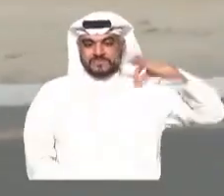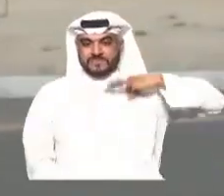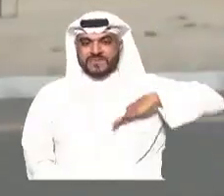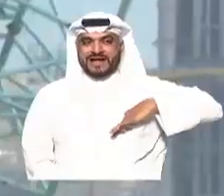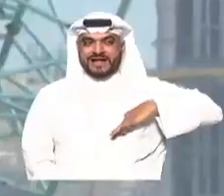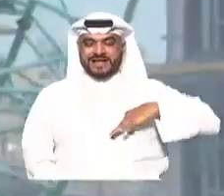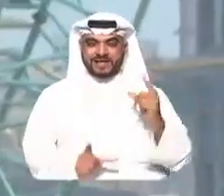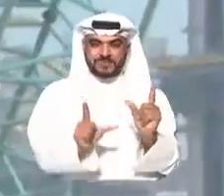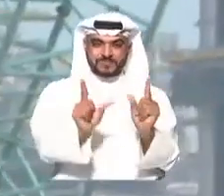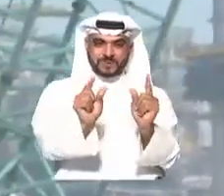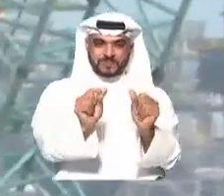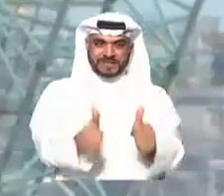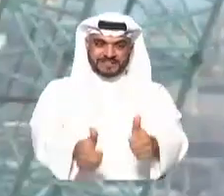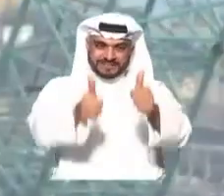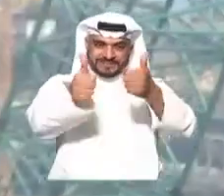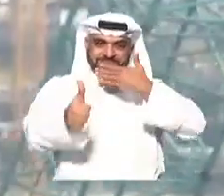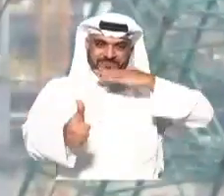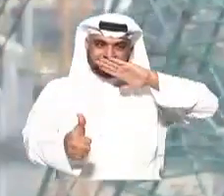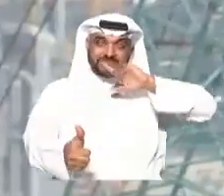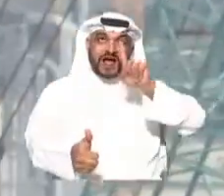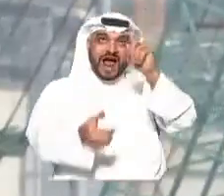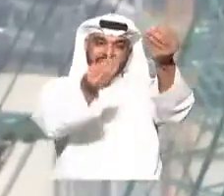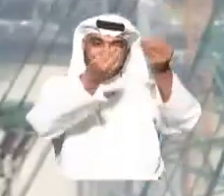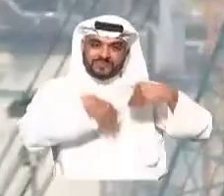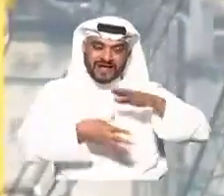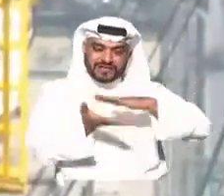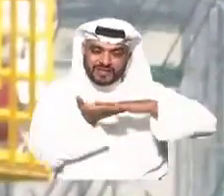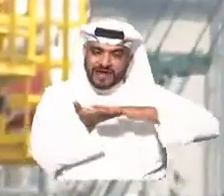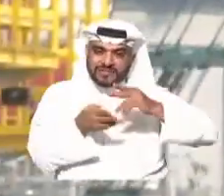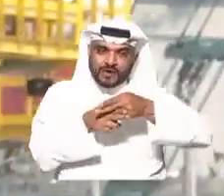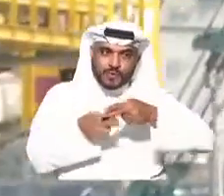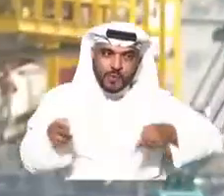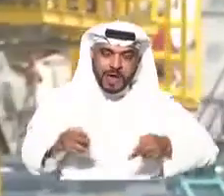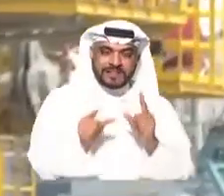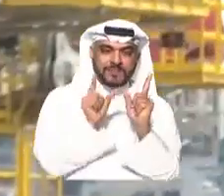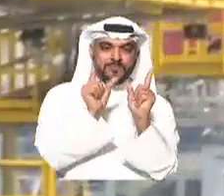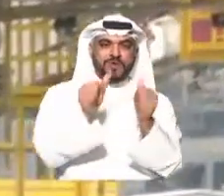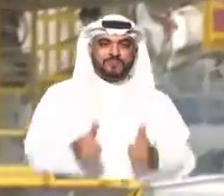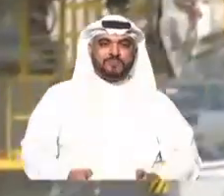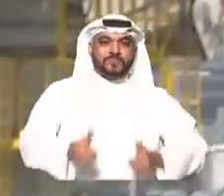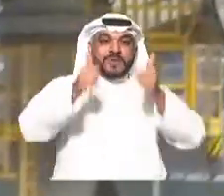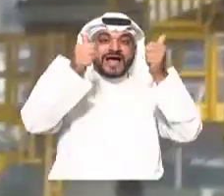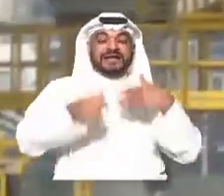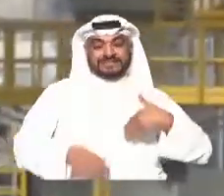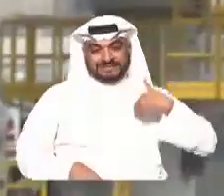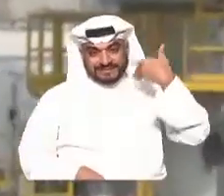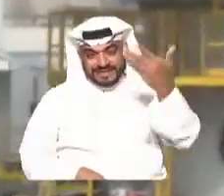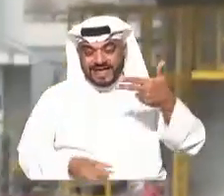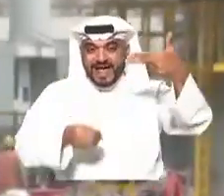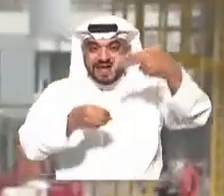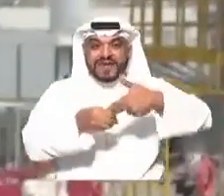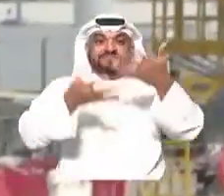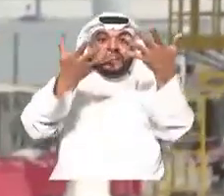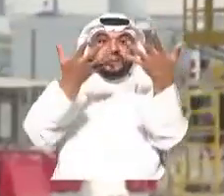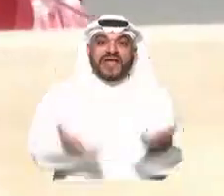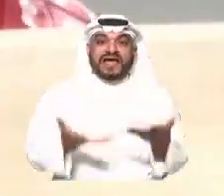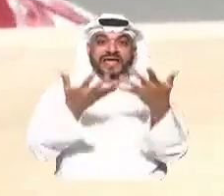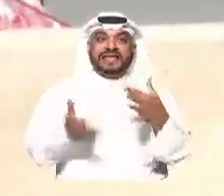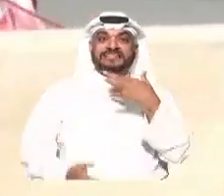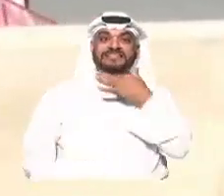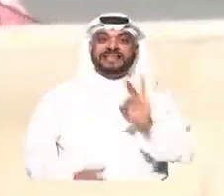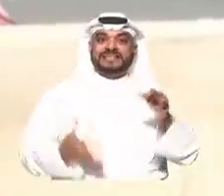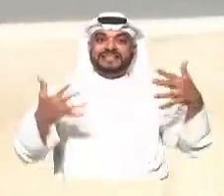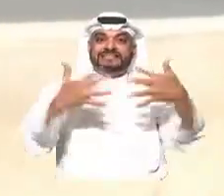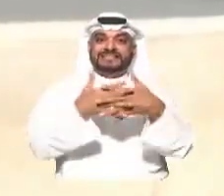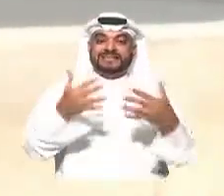الوقت الحاضر، كما سيسهم في تلبية جزء حيوي من الاحتياجات المحلية للطاقة. وتنتج شركة